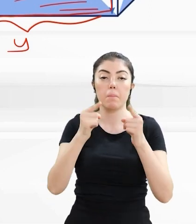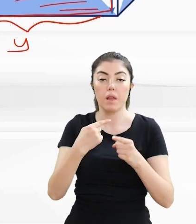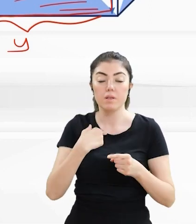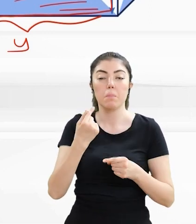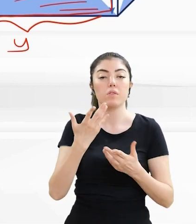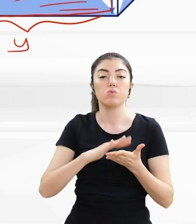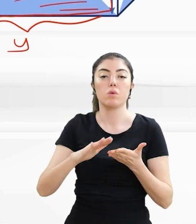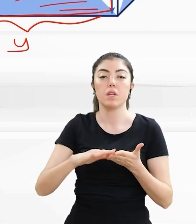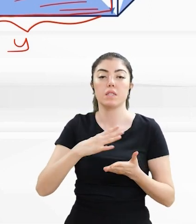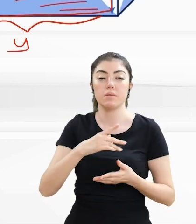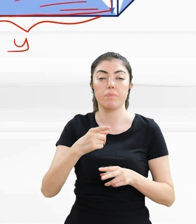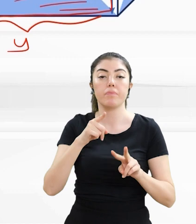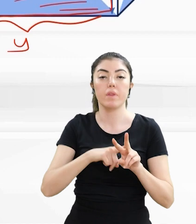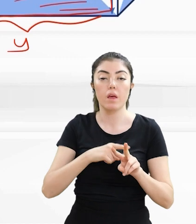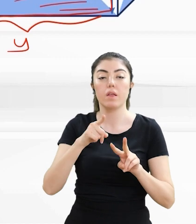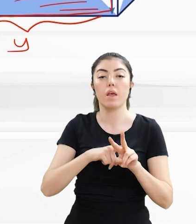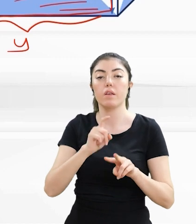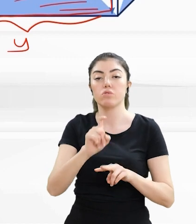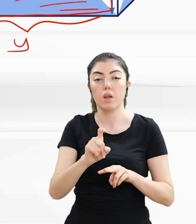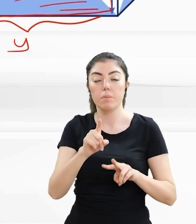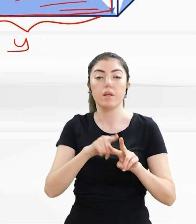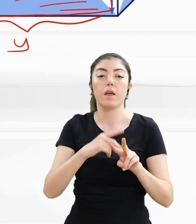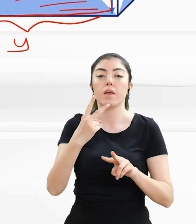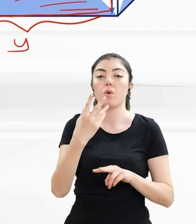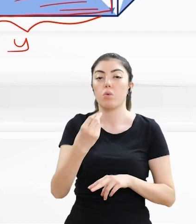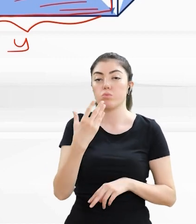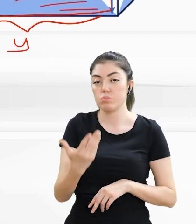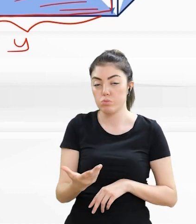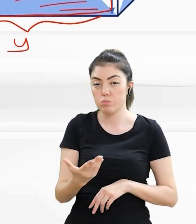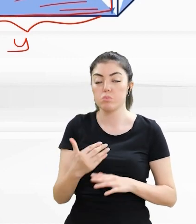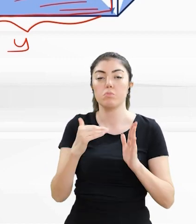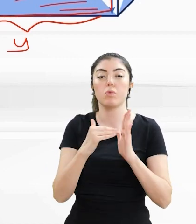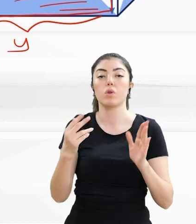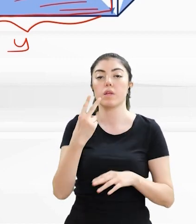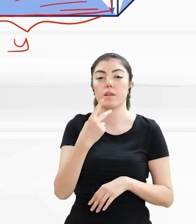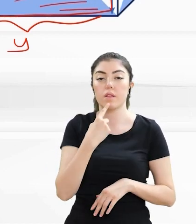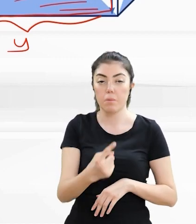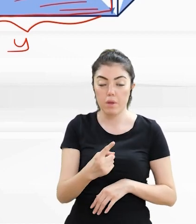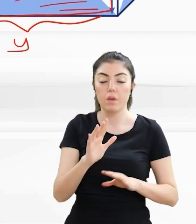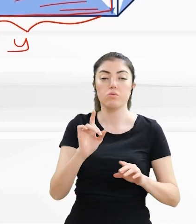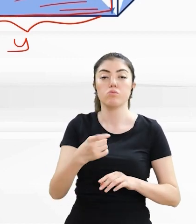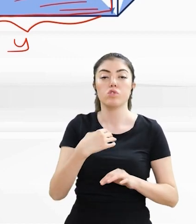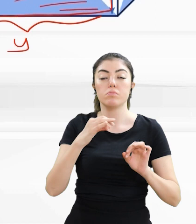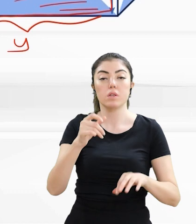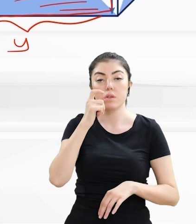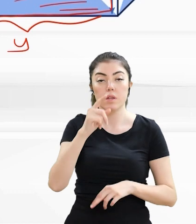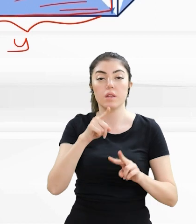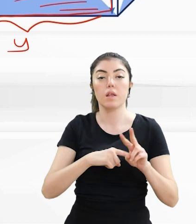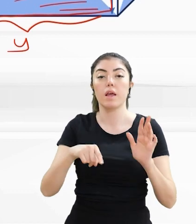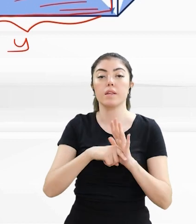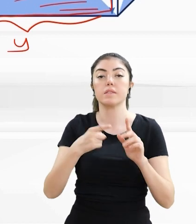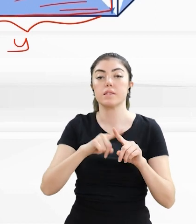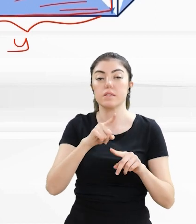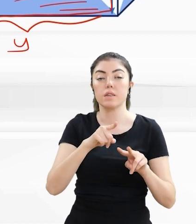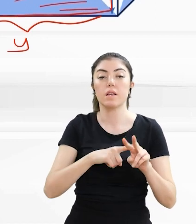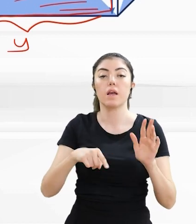parantez içerisine birazcık bir toparlayalım yeleği çarptığımızda ya kare bölü iki Dutluk şu dikkat edin ye